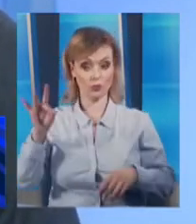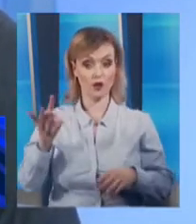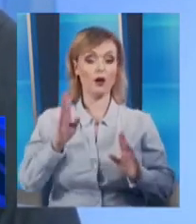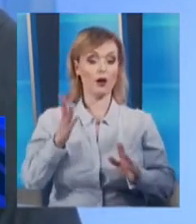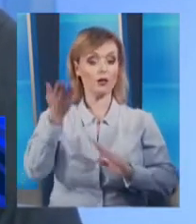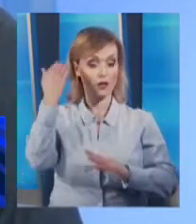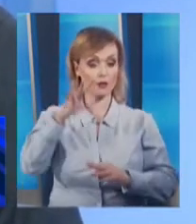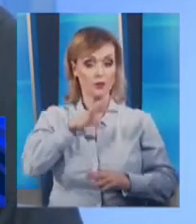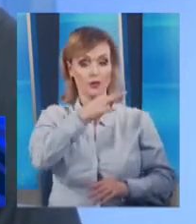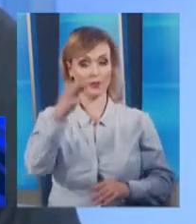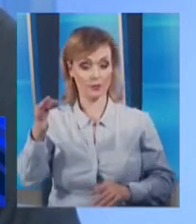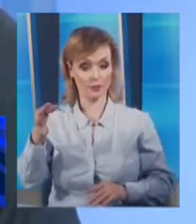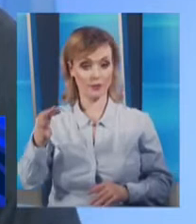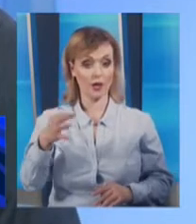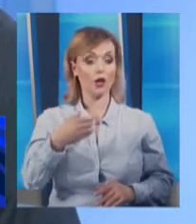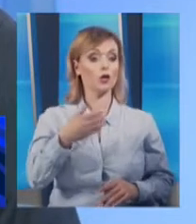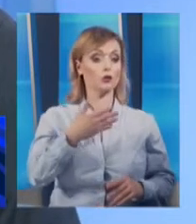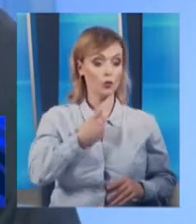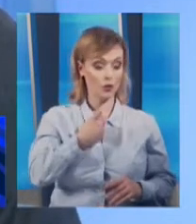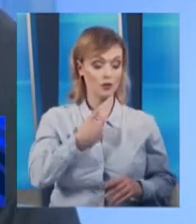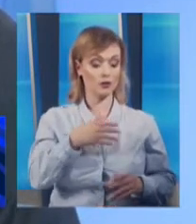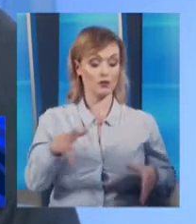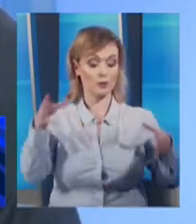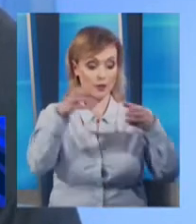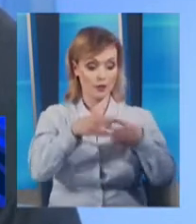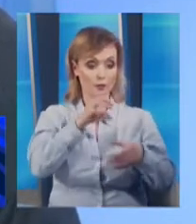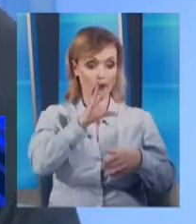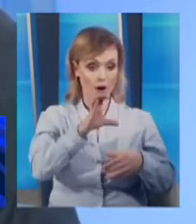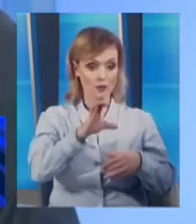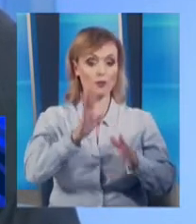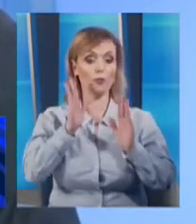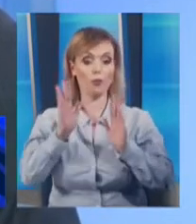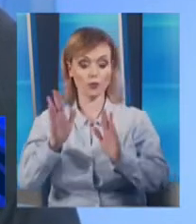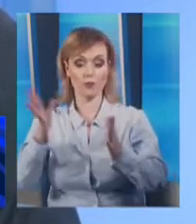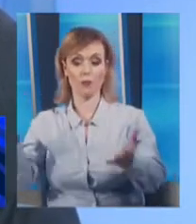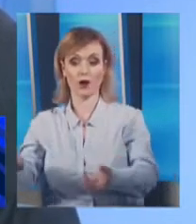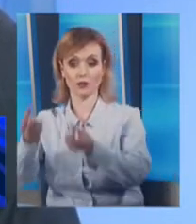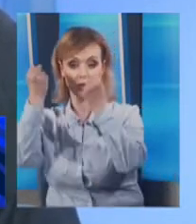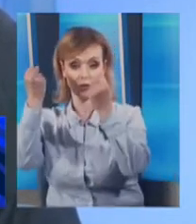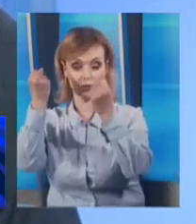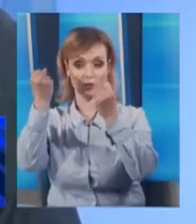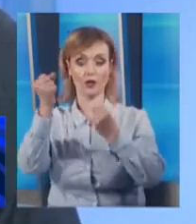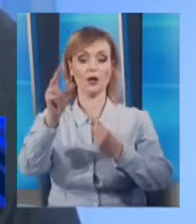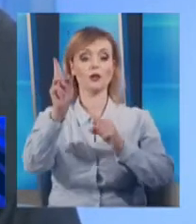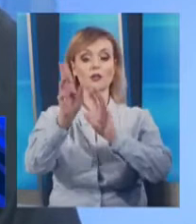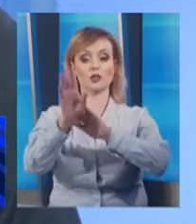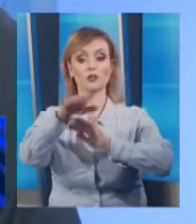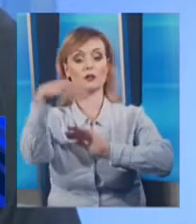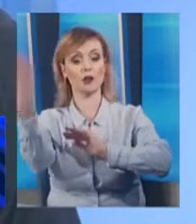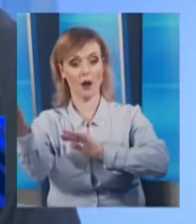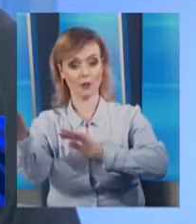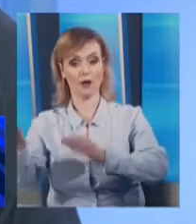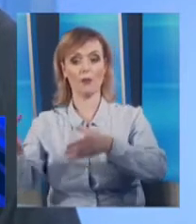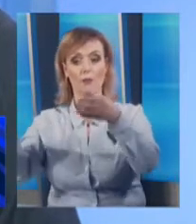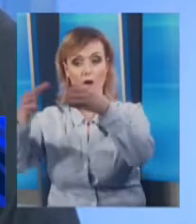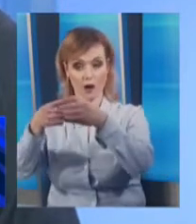am spus și anterior, noi, cei de la PAS, îl vom susține necondiționat pe candidatul dreptei care